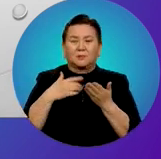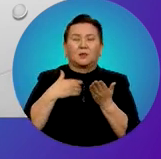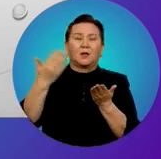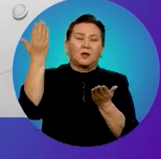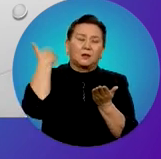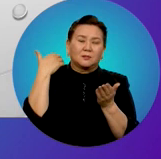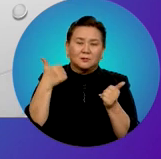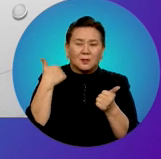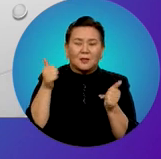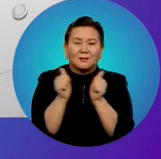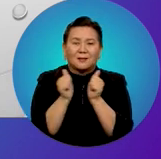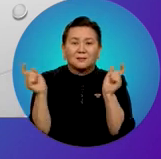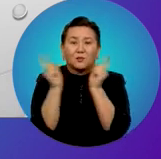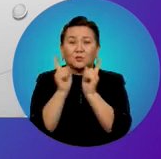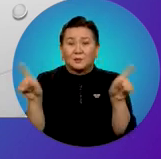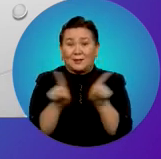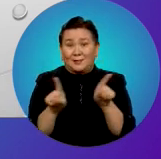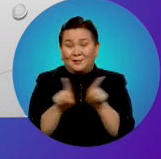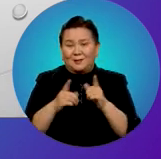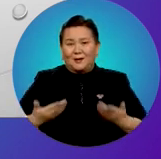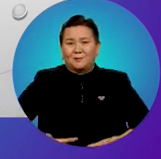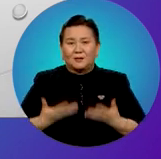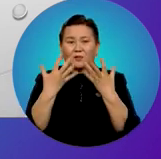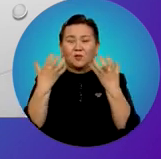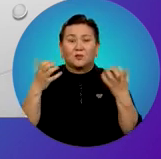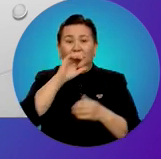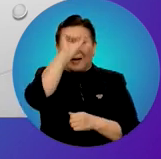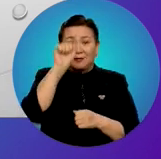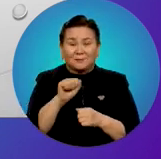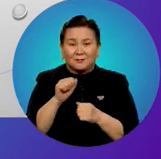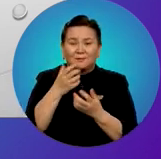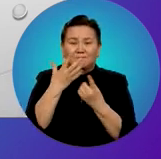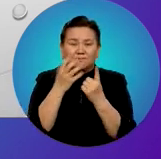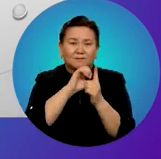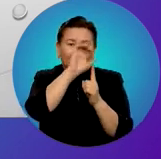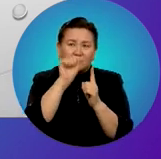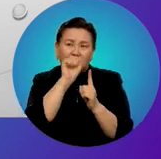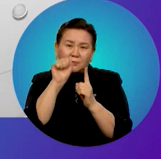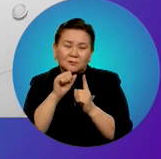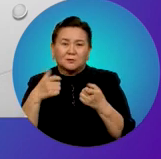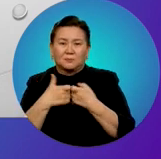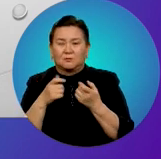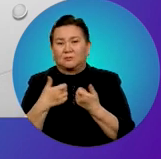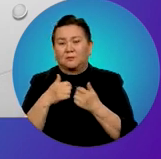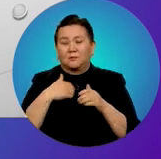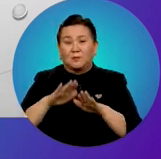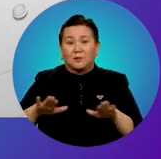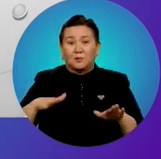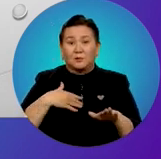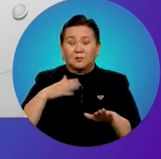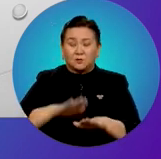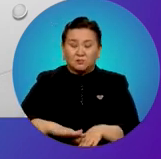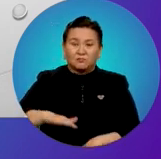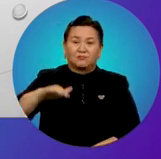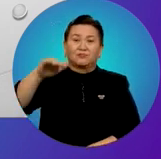ертөний сайн нөхртөө уулзсан мэд. Амьдрал дунд байдаг олон асуултын хариуг нэг зэрэг авах мэт болж байна. Миний хувьд хүүхэд ахуй